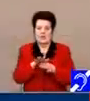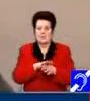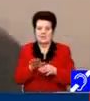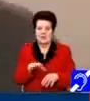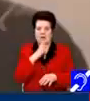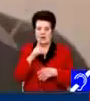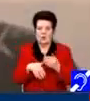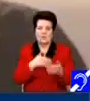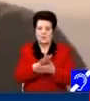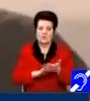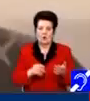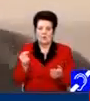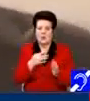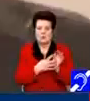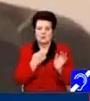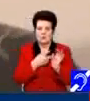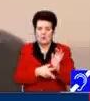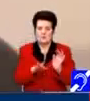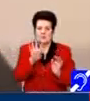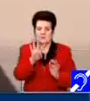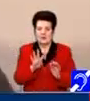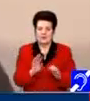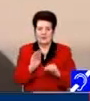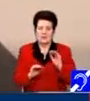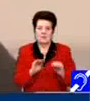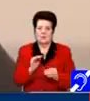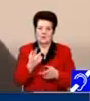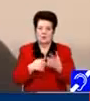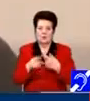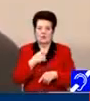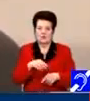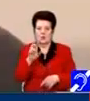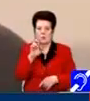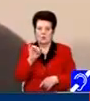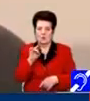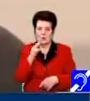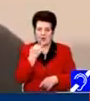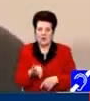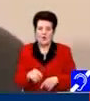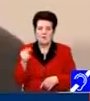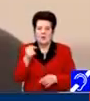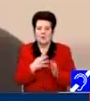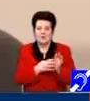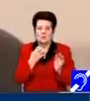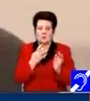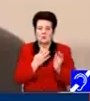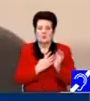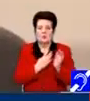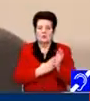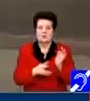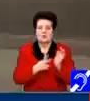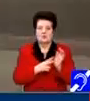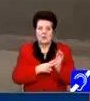unei continuări în anul 1984 intitulată Întoarcerea lui Budulai. În 1996 a fost